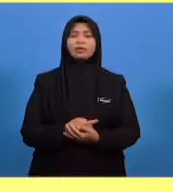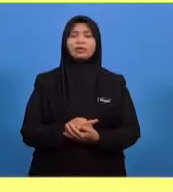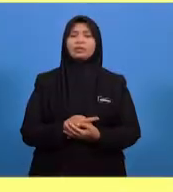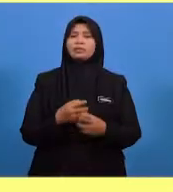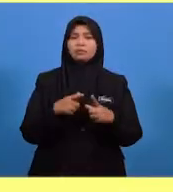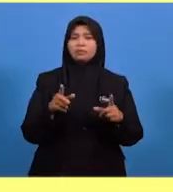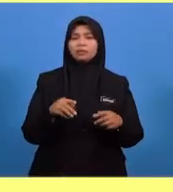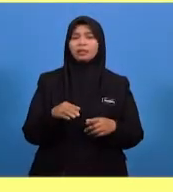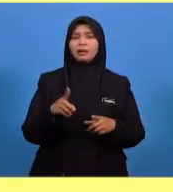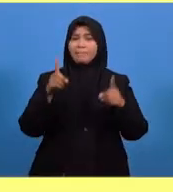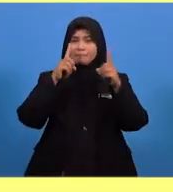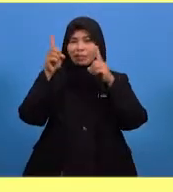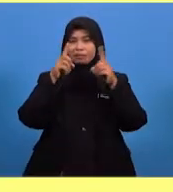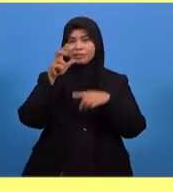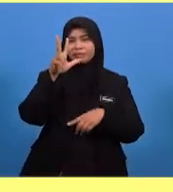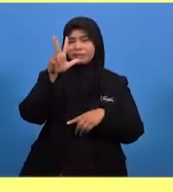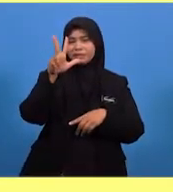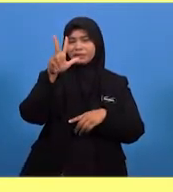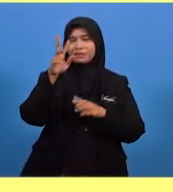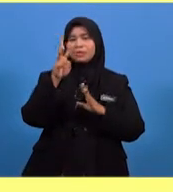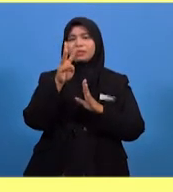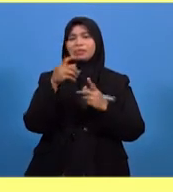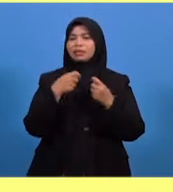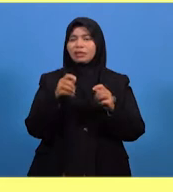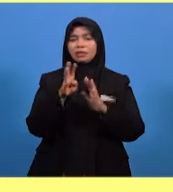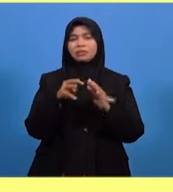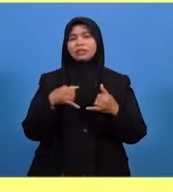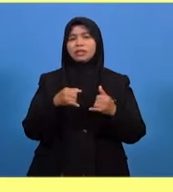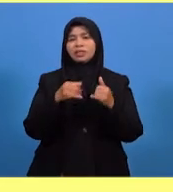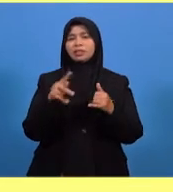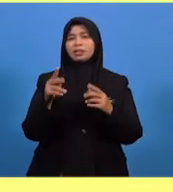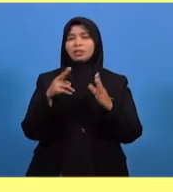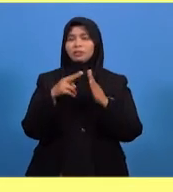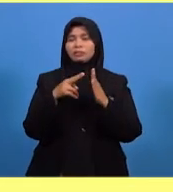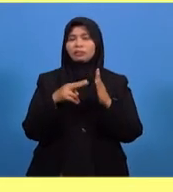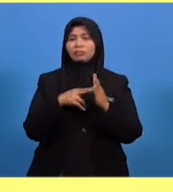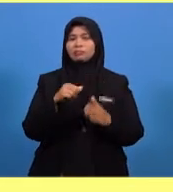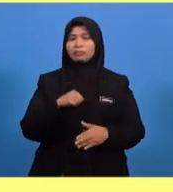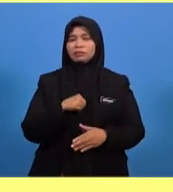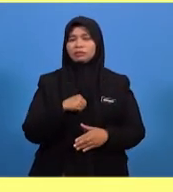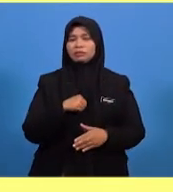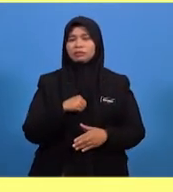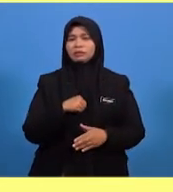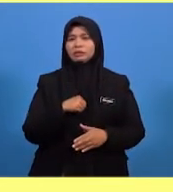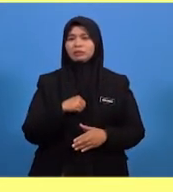Selain itu bintang 3 telah menjalankan undang-undang sendiri